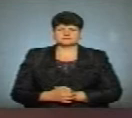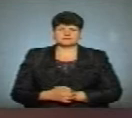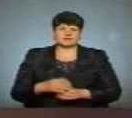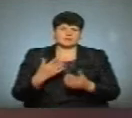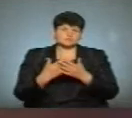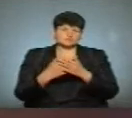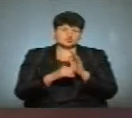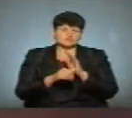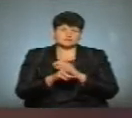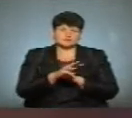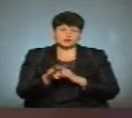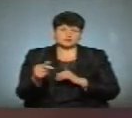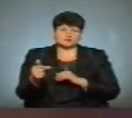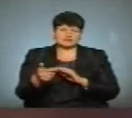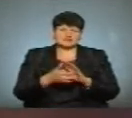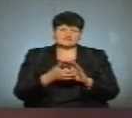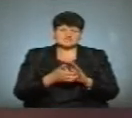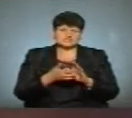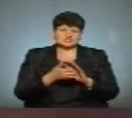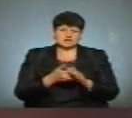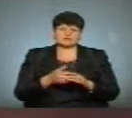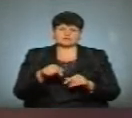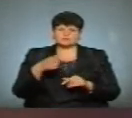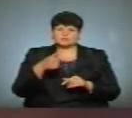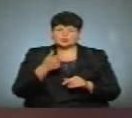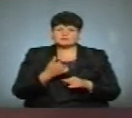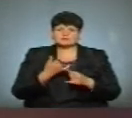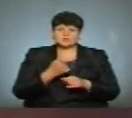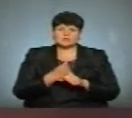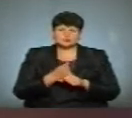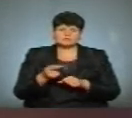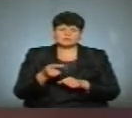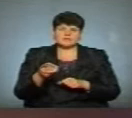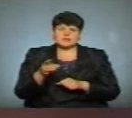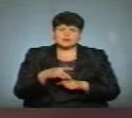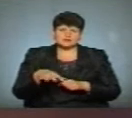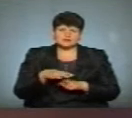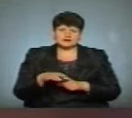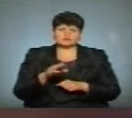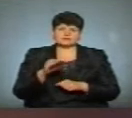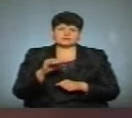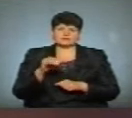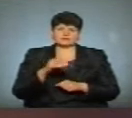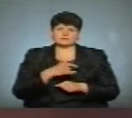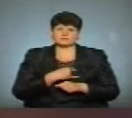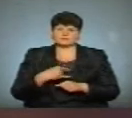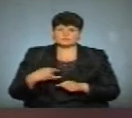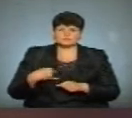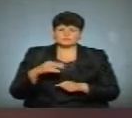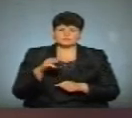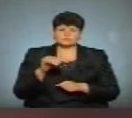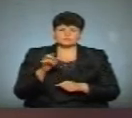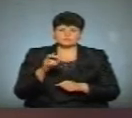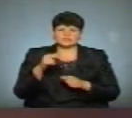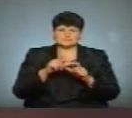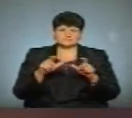Близько 60 мільйонів гривень не вистачає цьогоріч для роботи Тернопільського регіонального фтизіопульмонологічного центру. Це єдиний